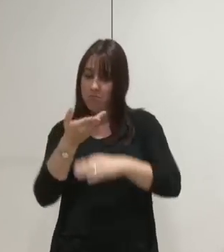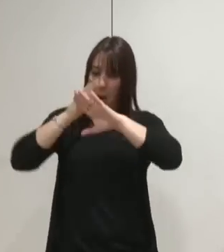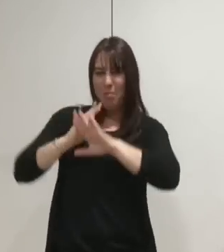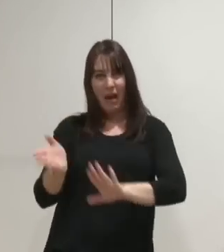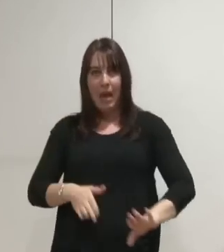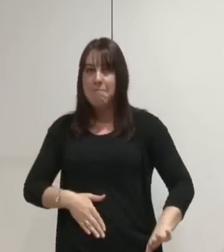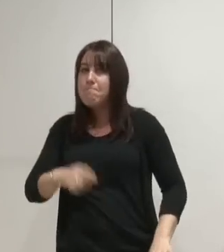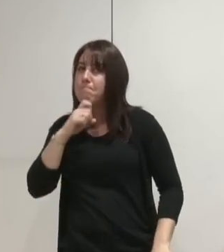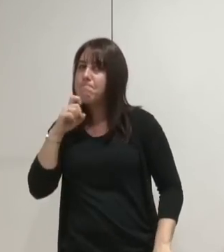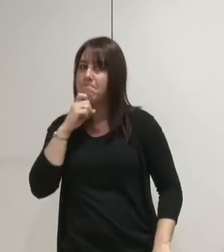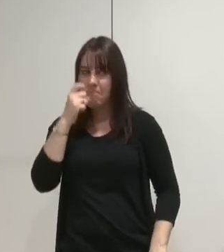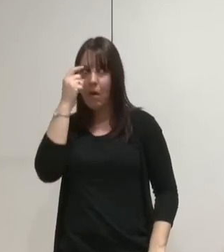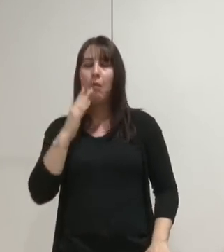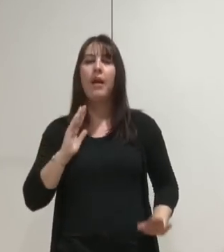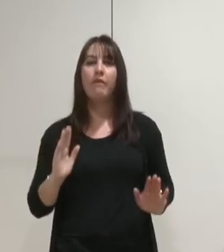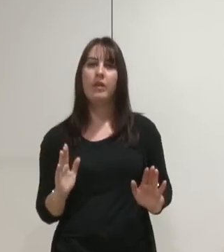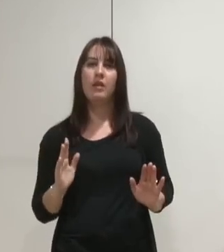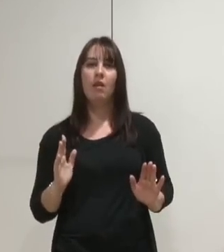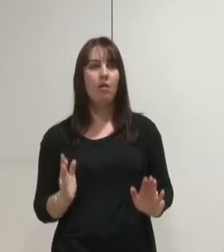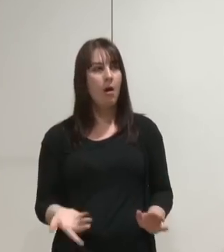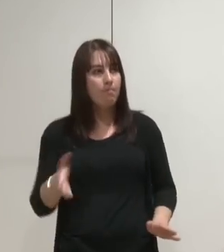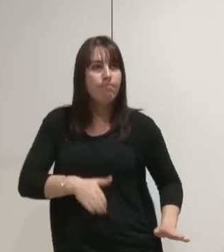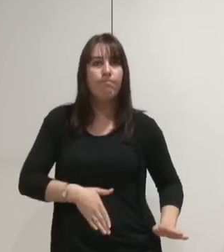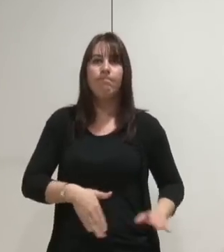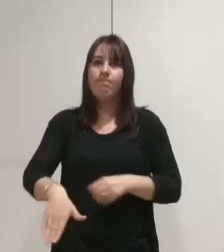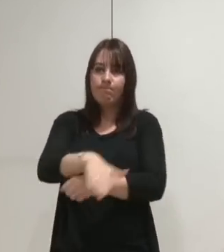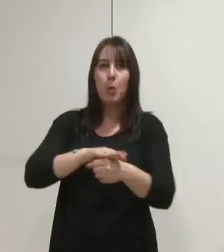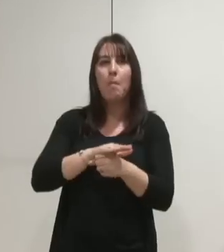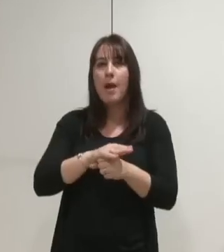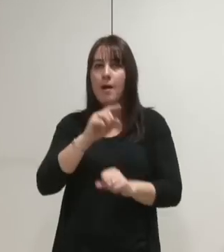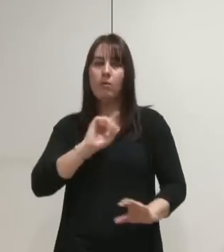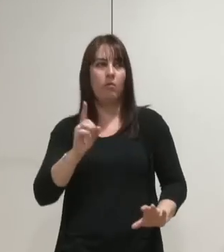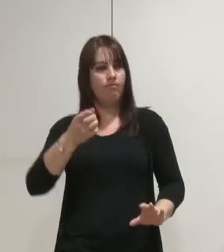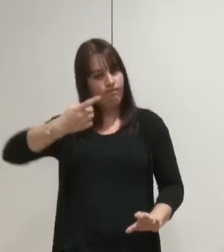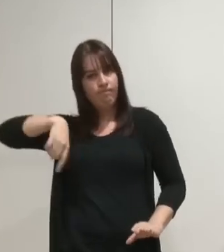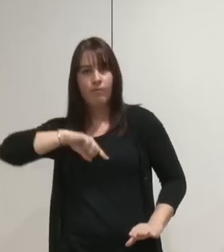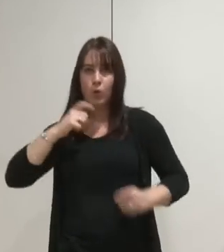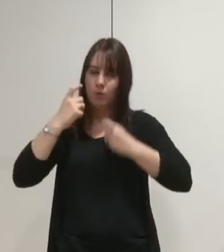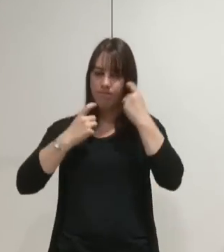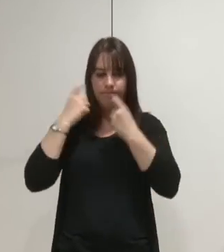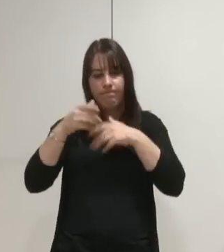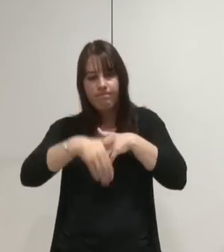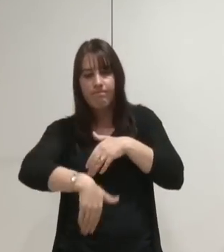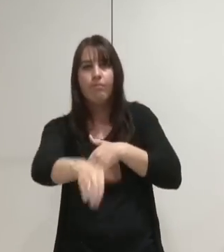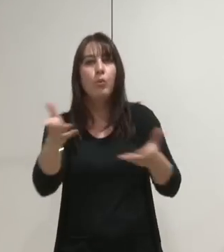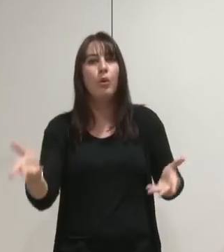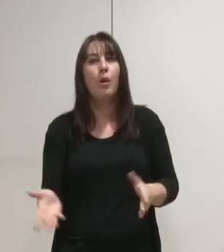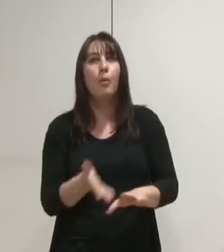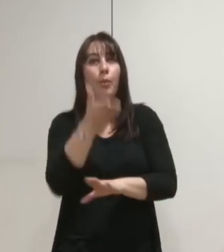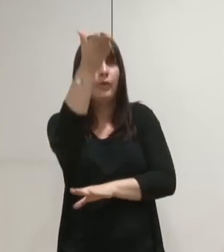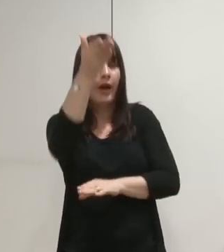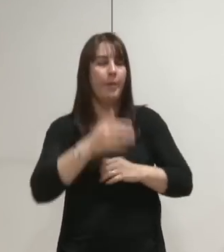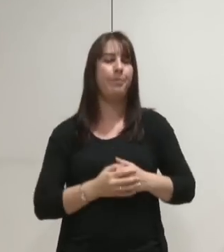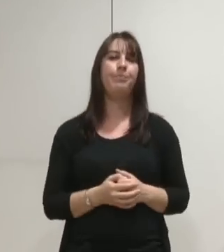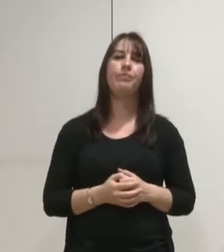d'une façon intégrée ou intégrale donc à nous de voir comment nous nous pouvons le le porter à l'avenir enfin